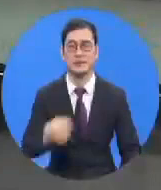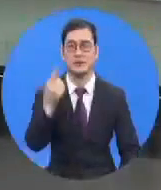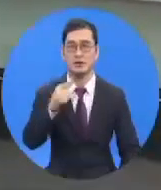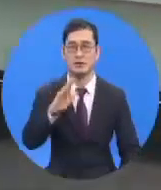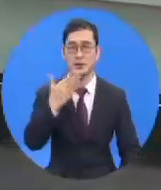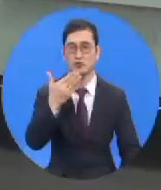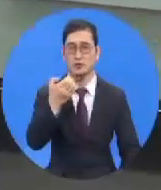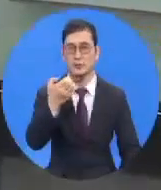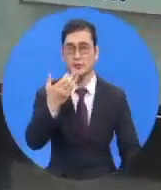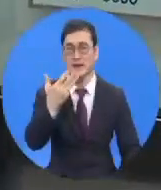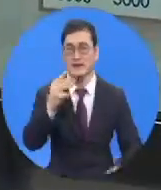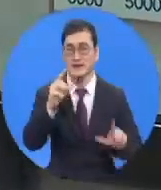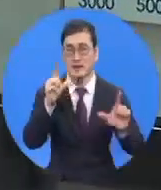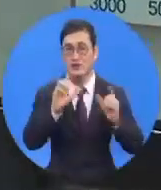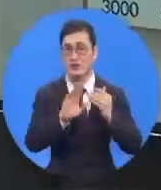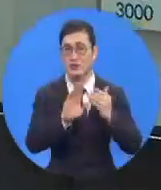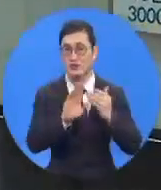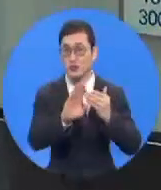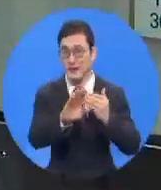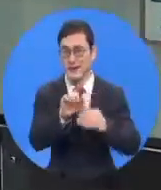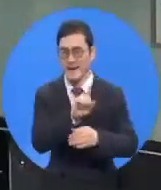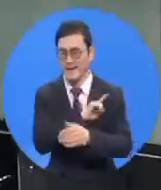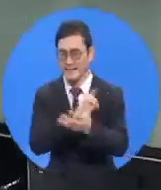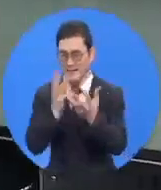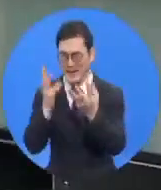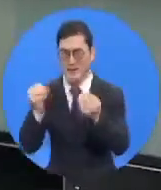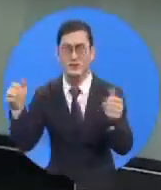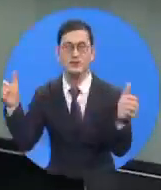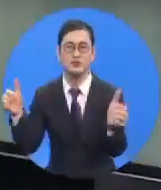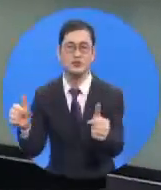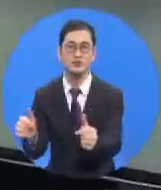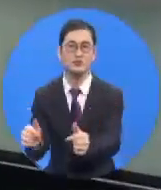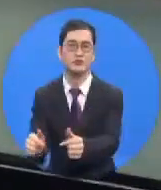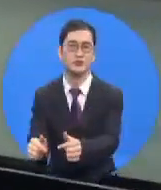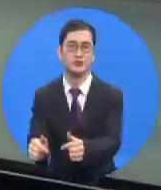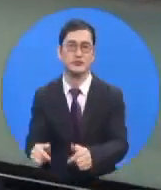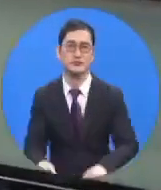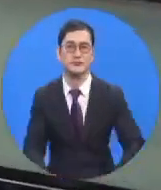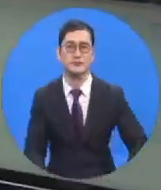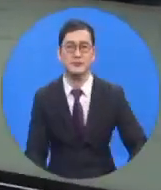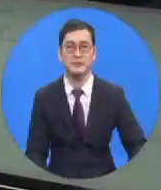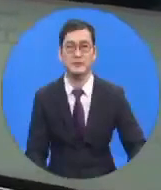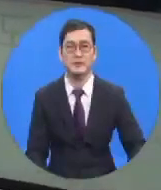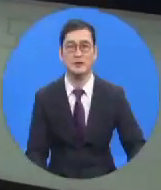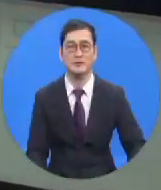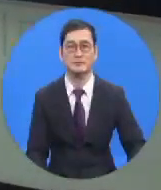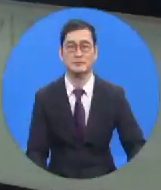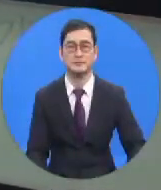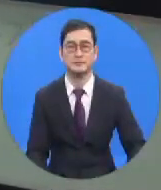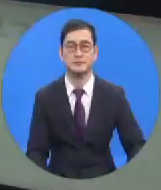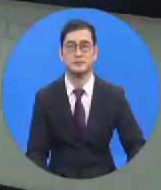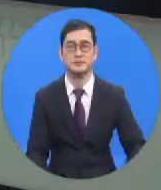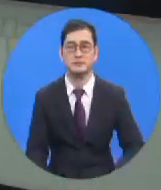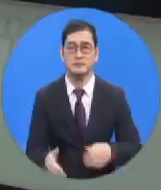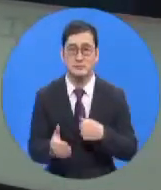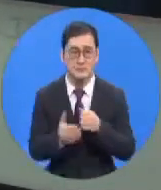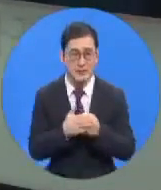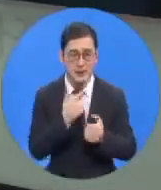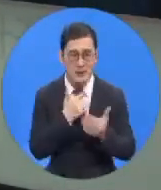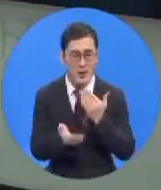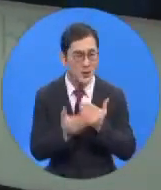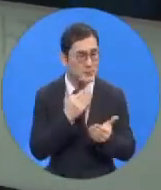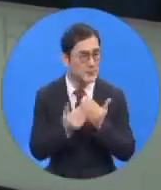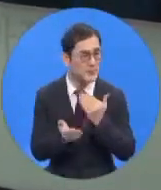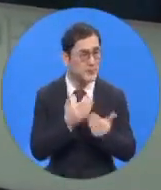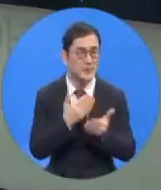1998년 외환위기 이후 일자리가 가장 많이 줄었다. 정부는 이렇게 밝히고 있는데요. 그러다 보니 청년들은 경력을 쌓을 기회조차